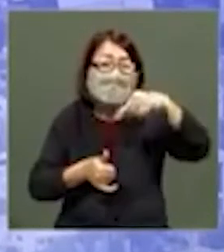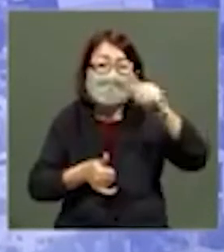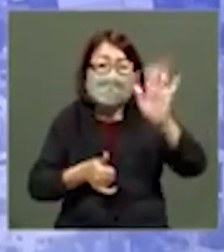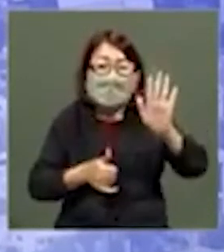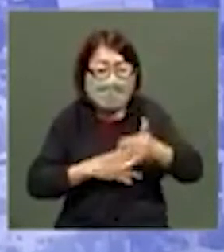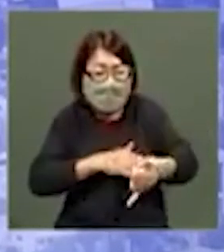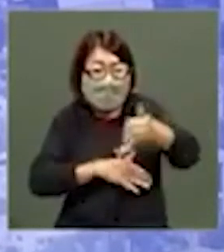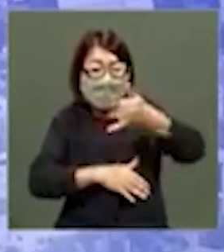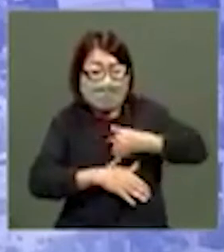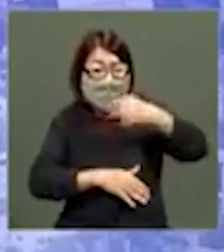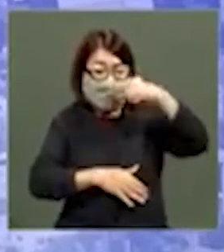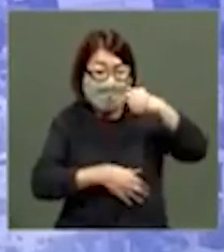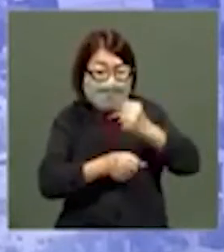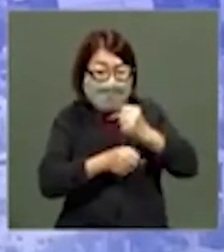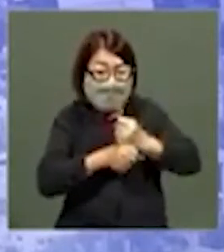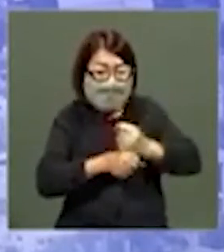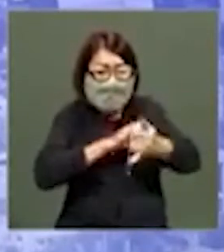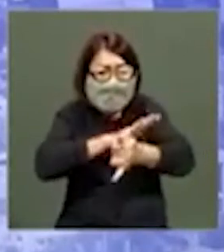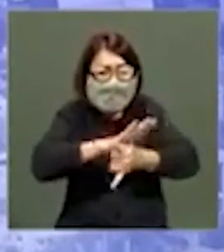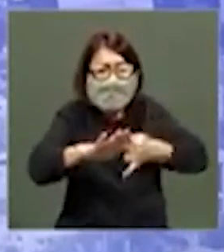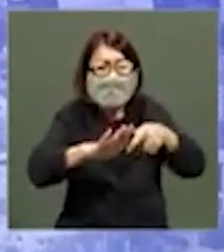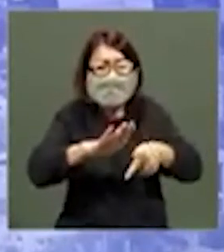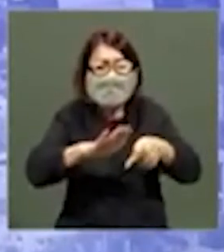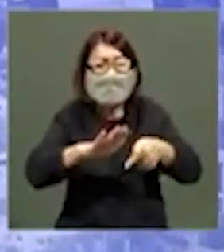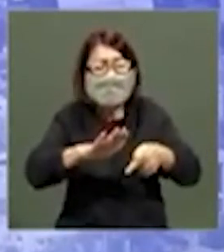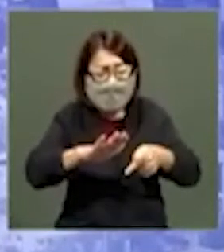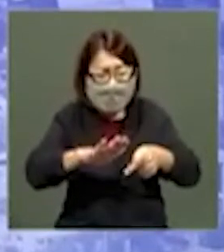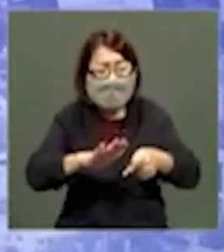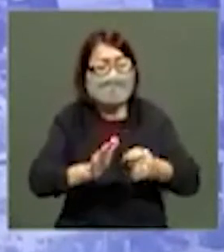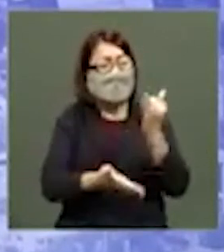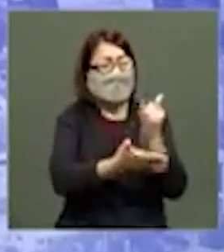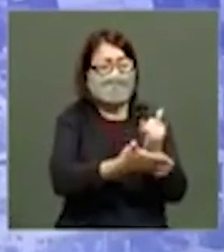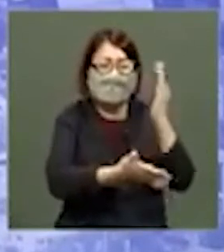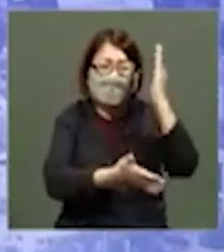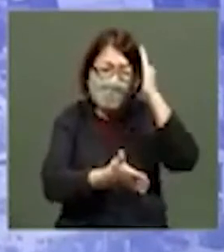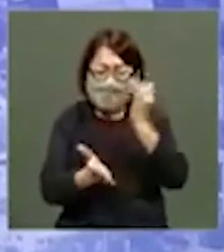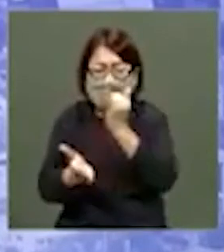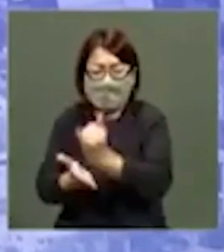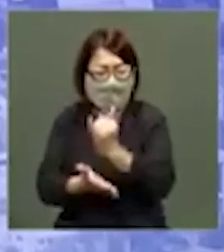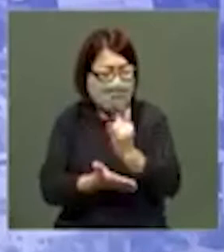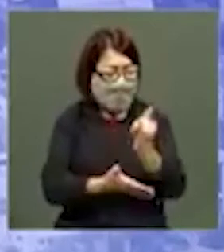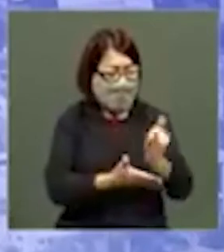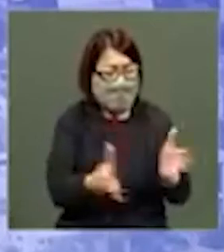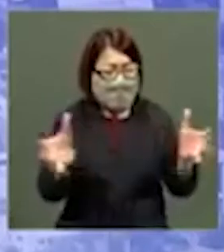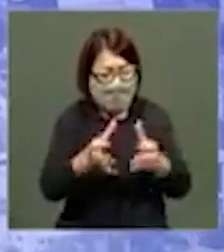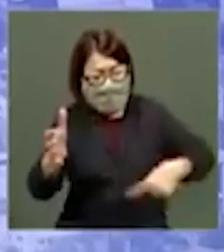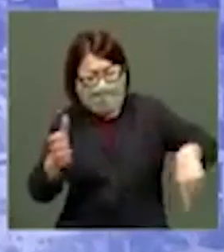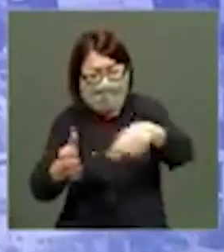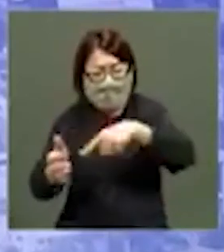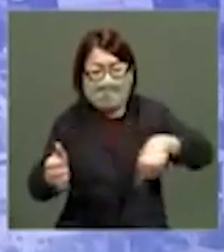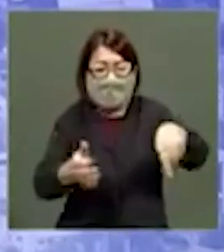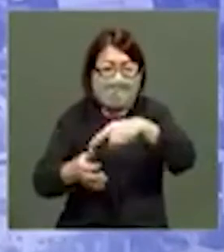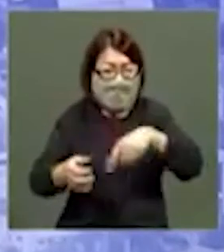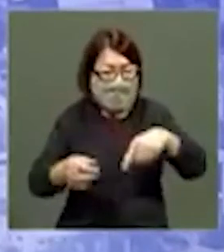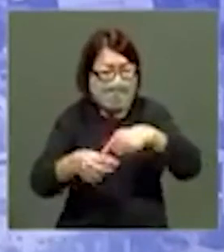เป็นคนต่างชาติประเทศเพื่อนบ้านของเราเนี่ยมาอยู่ด้วยกันตรงนั้นซะแล้วชุมชนก็ดูแลกันมีขอบ